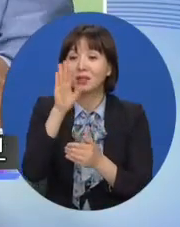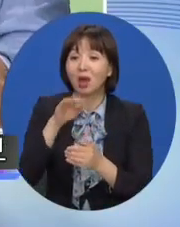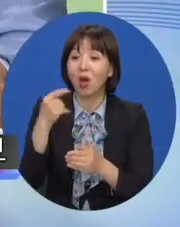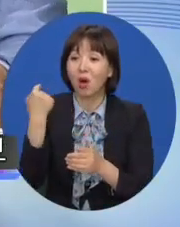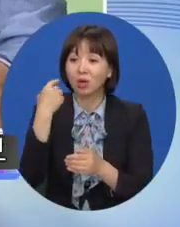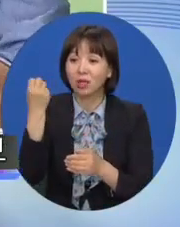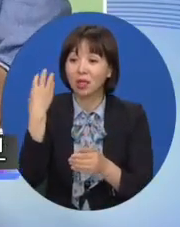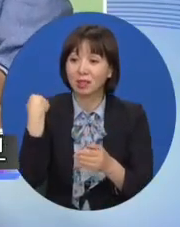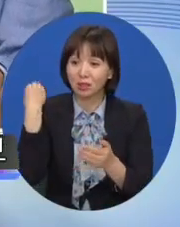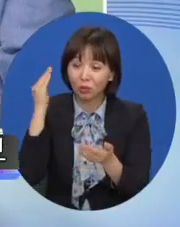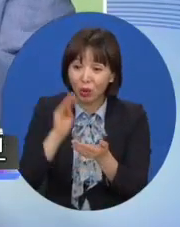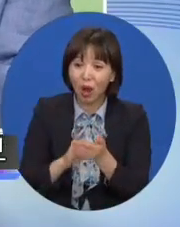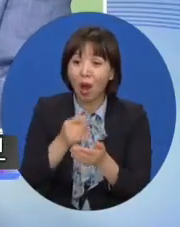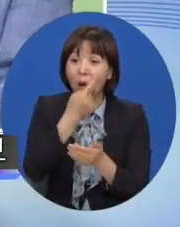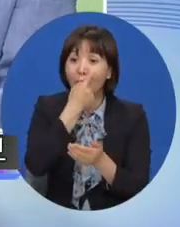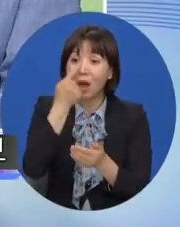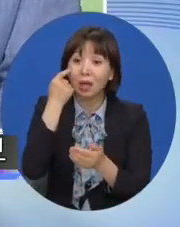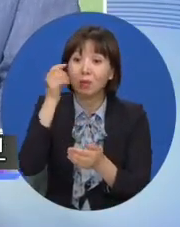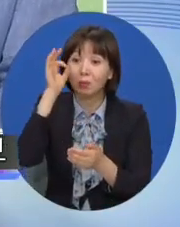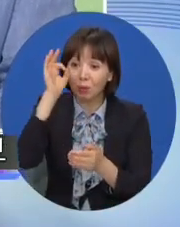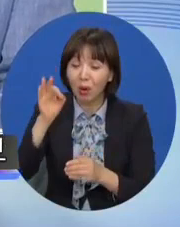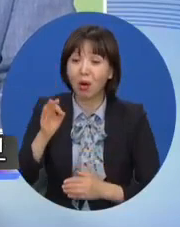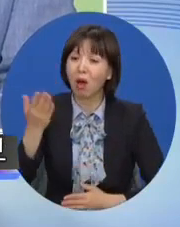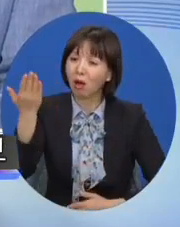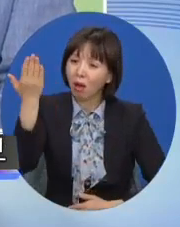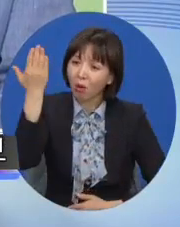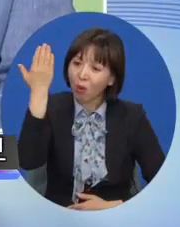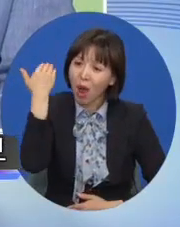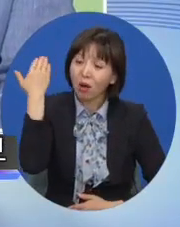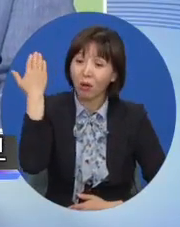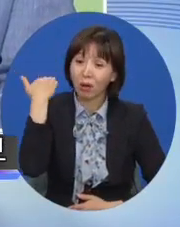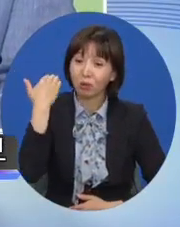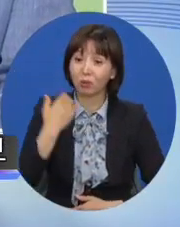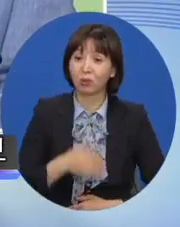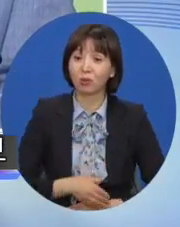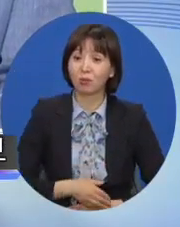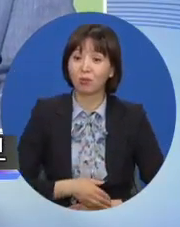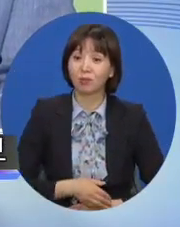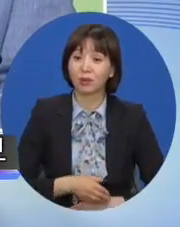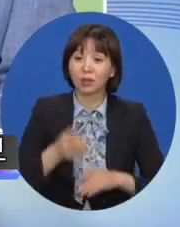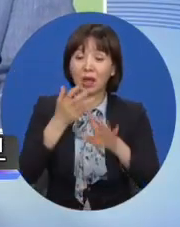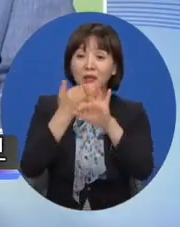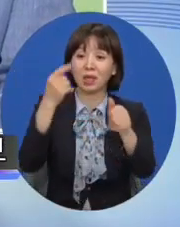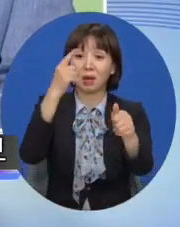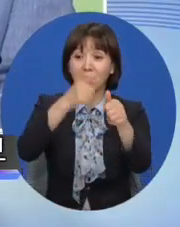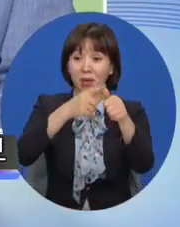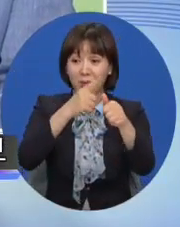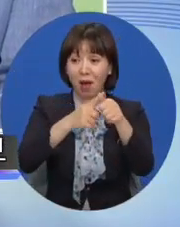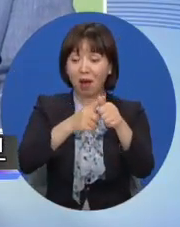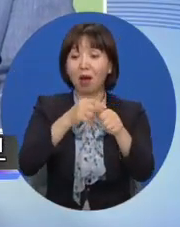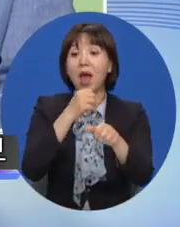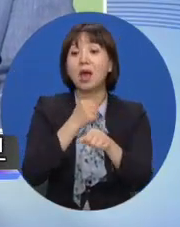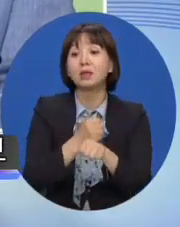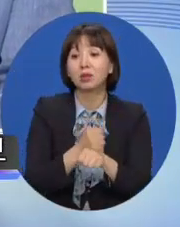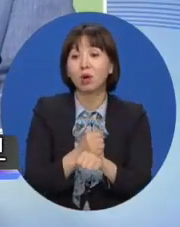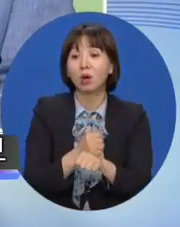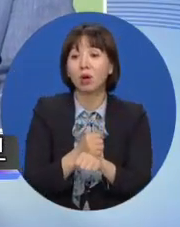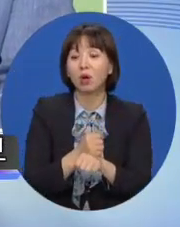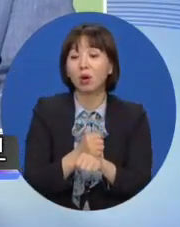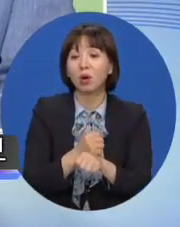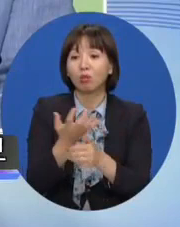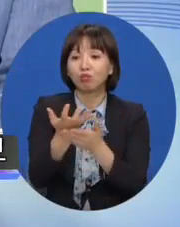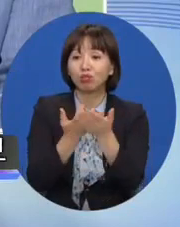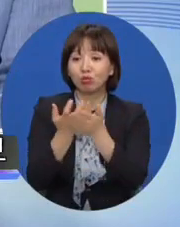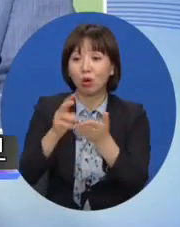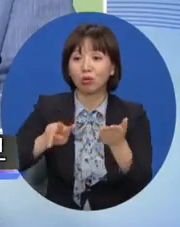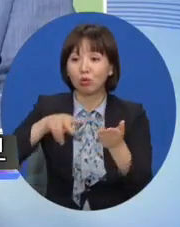돌아가서 확인을 해보니까 과거에도 우리 저 상대방을 비방해서 문건을 돌리다가